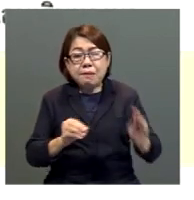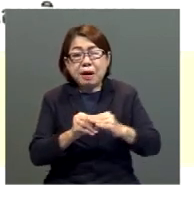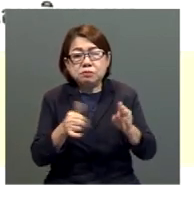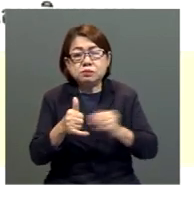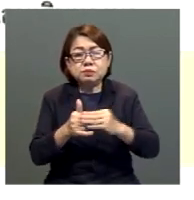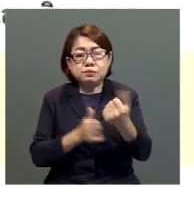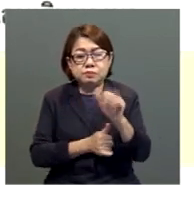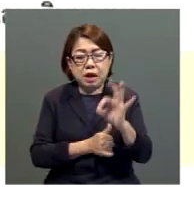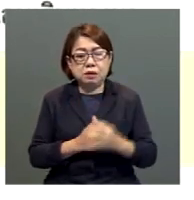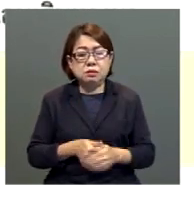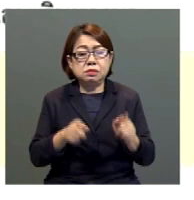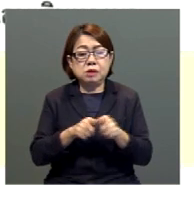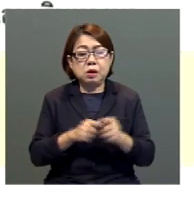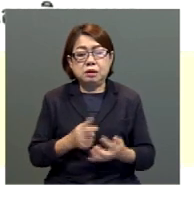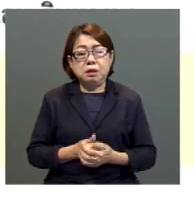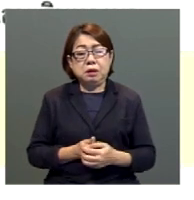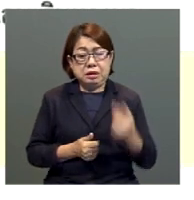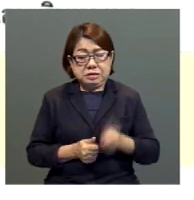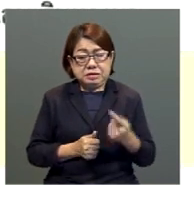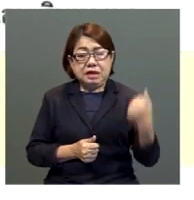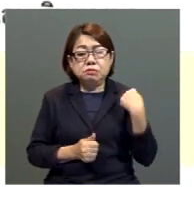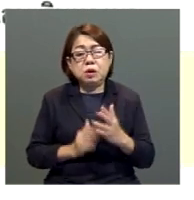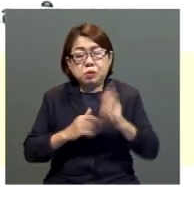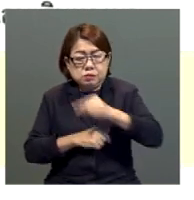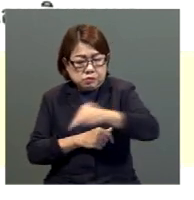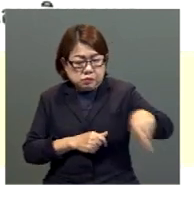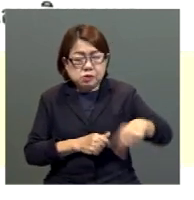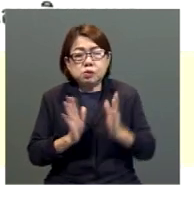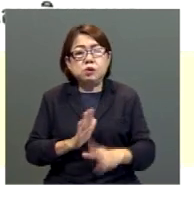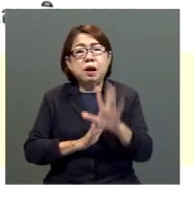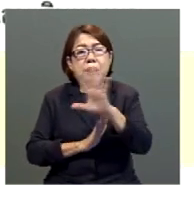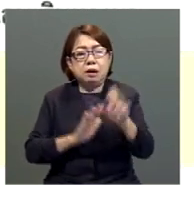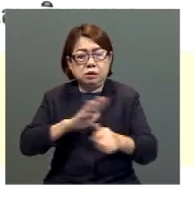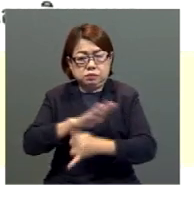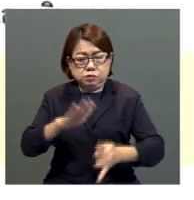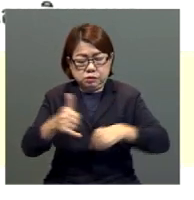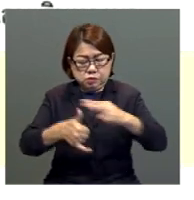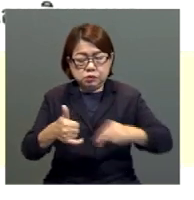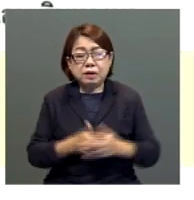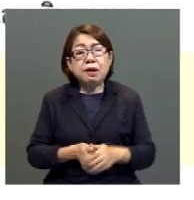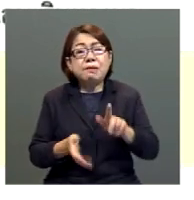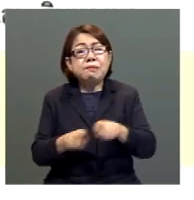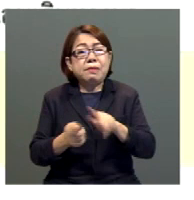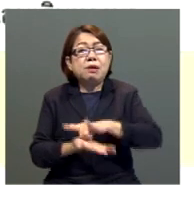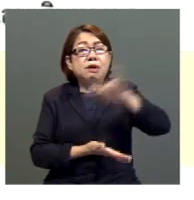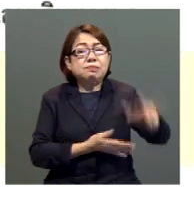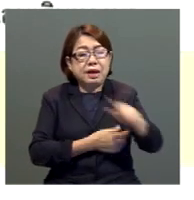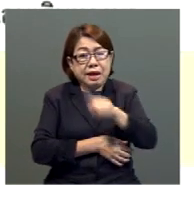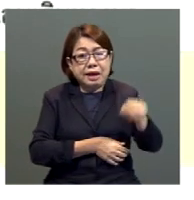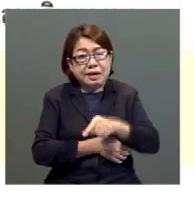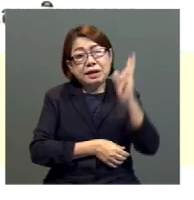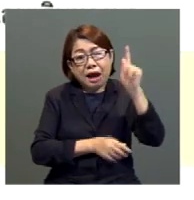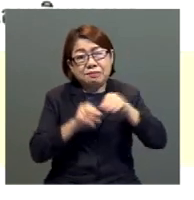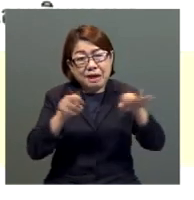ไปประมาณ500กว่าคนเดินทางผู้ที่เดินทางกลับจากประเทศอังกฤษที่เป็นข่าวคราวไปแล้วนะครับติ